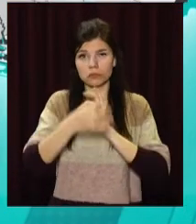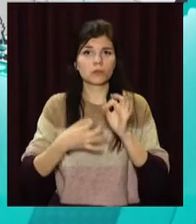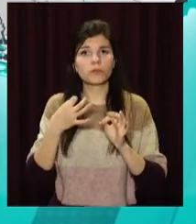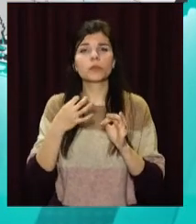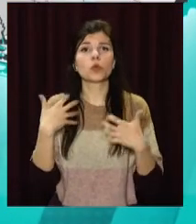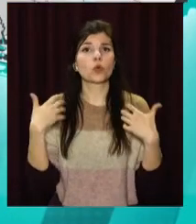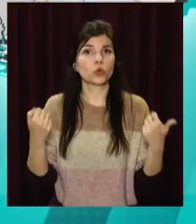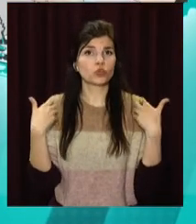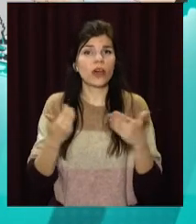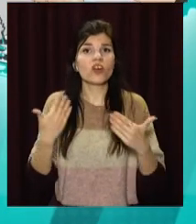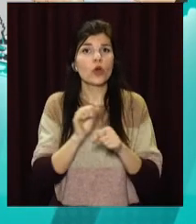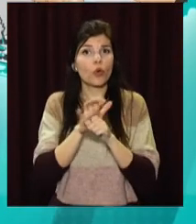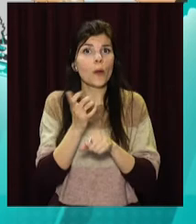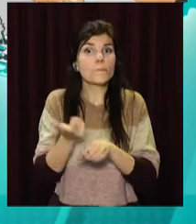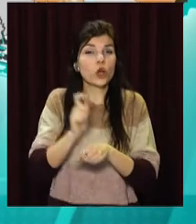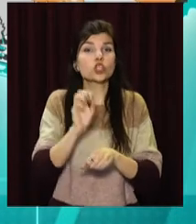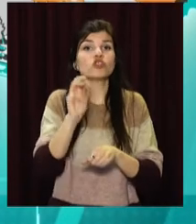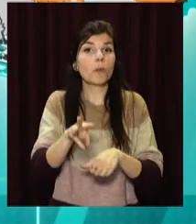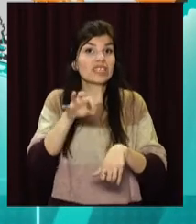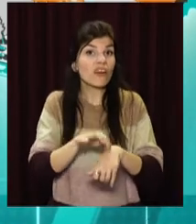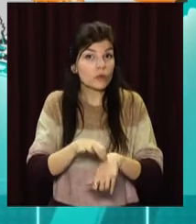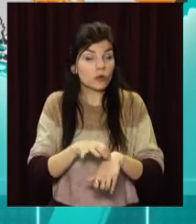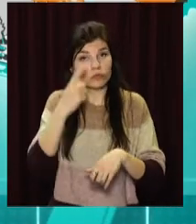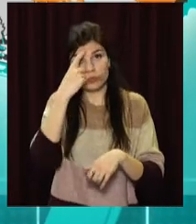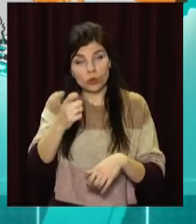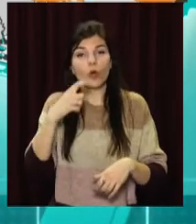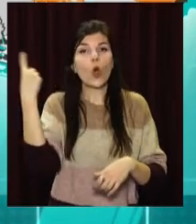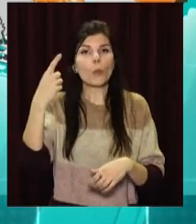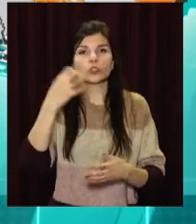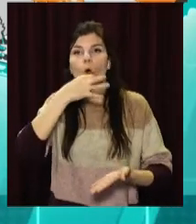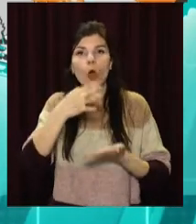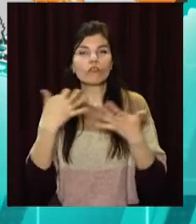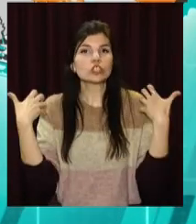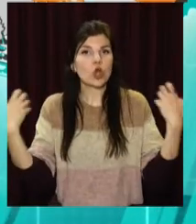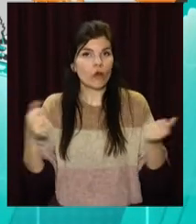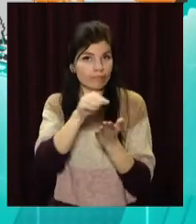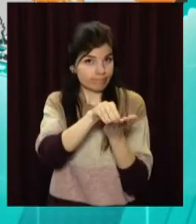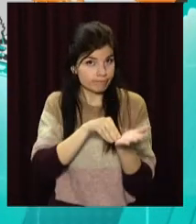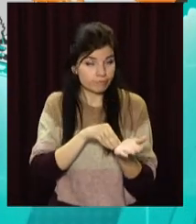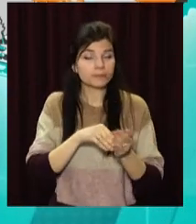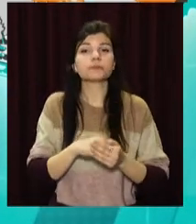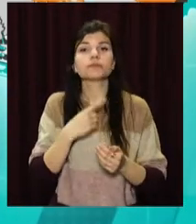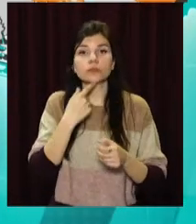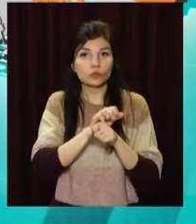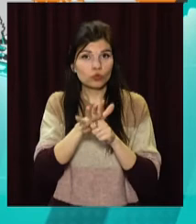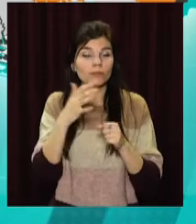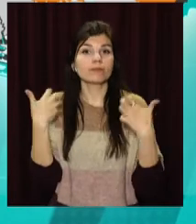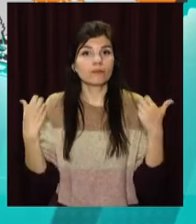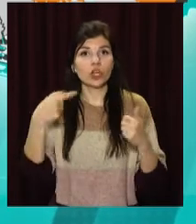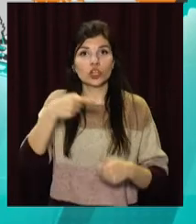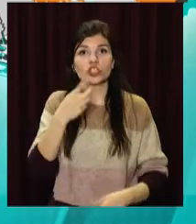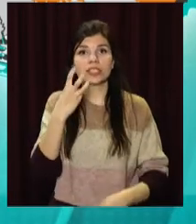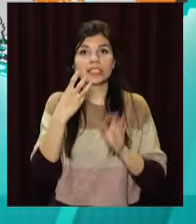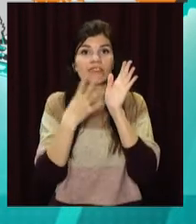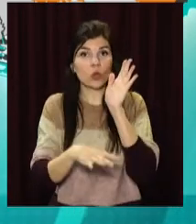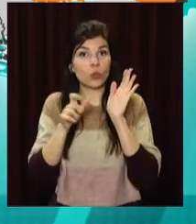Дніпропетровщині одужавших від ковіду більше, ніж захворілих, повідомляють в обласному департаменті охорони здоров'я. Ковід подолали